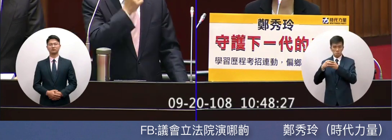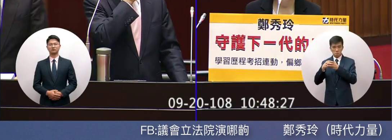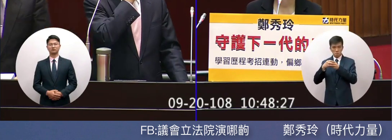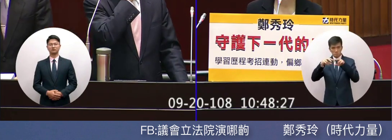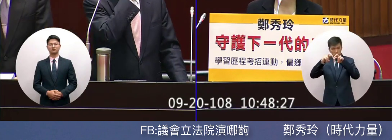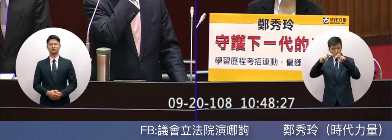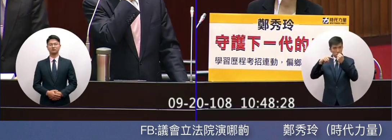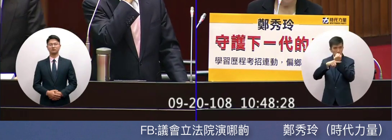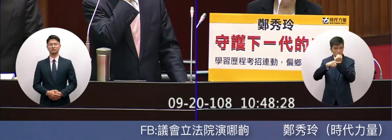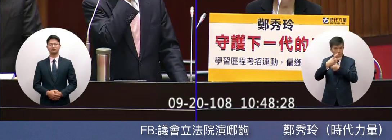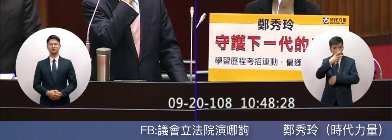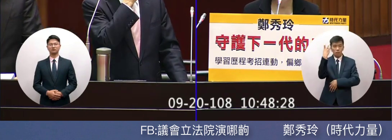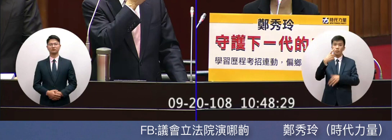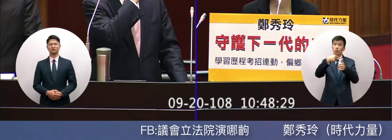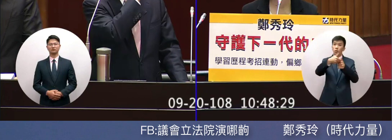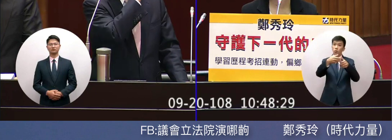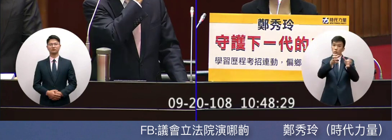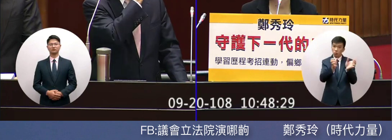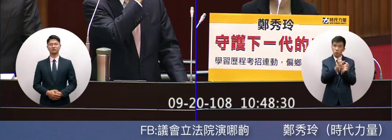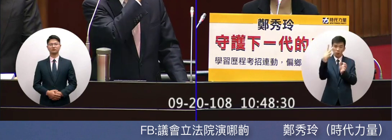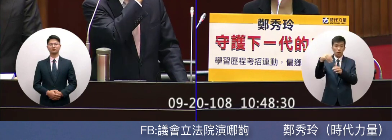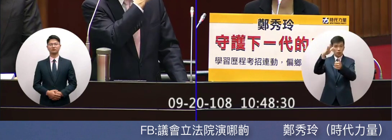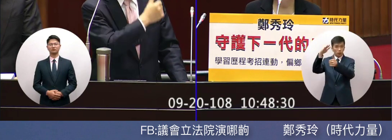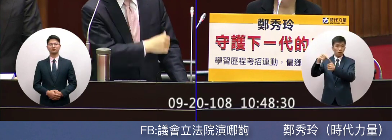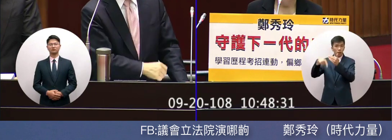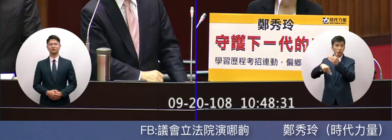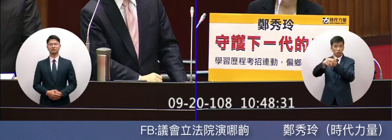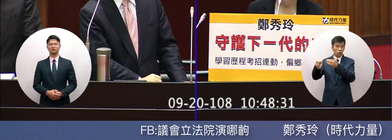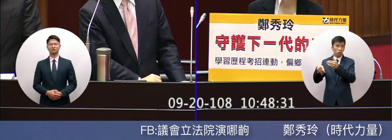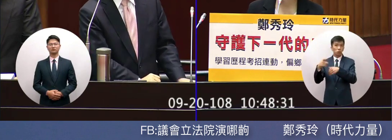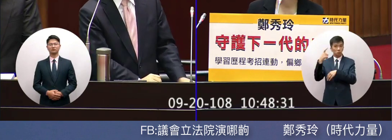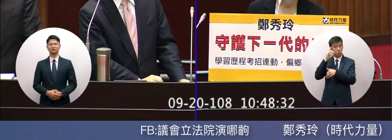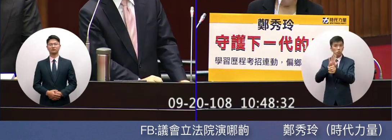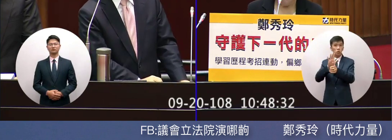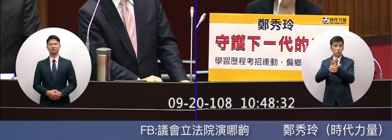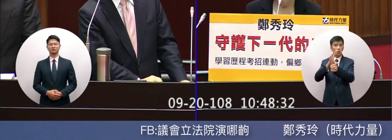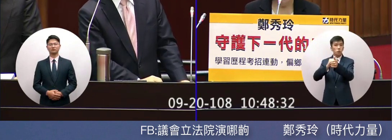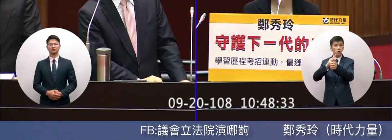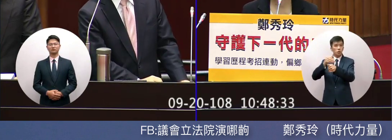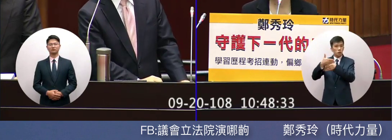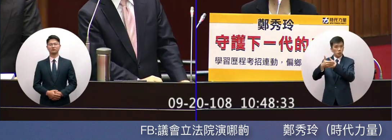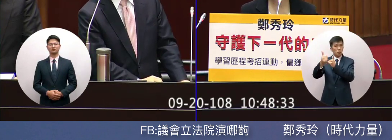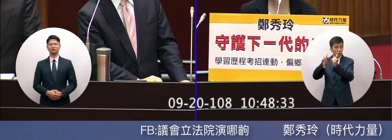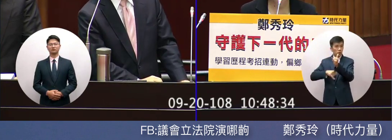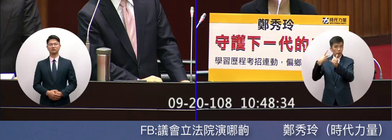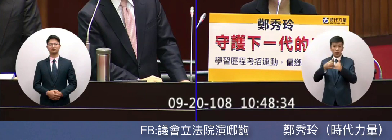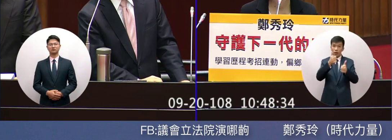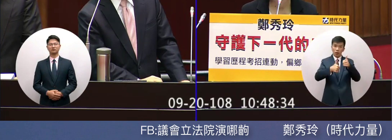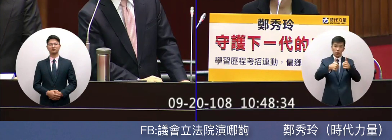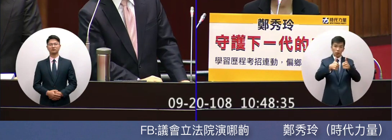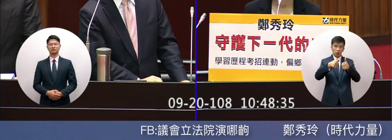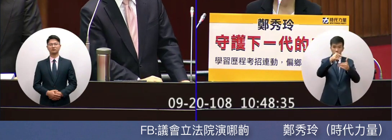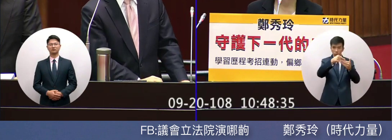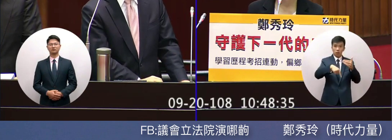发现，教育部和招联会正在推动的学习历程与考招联动新制